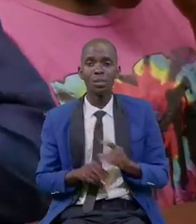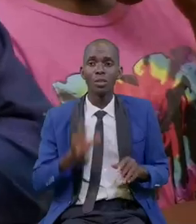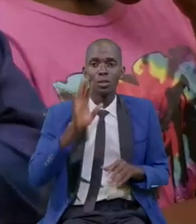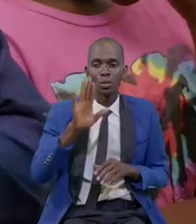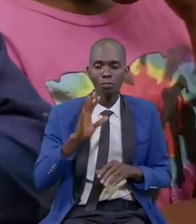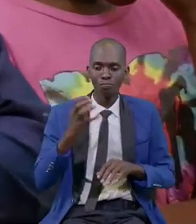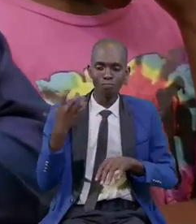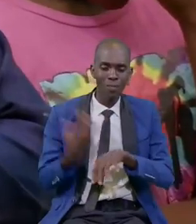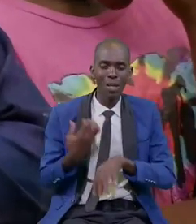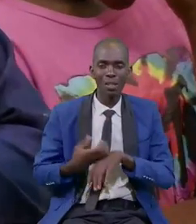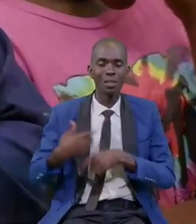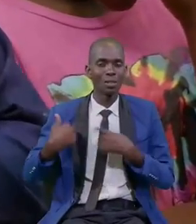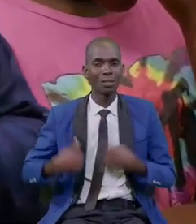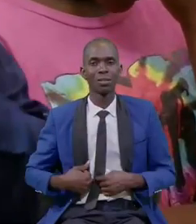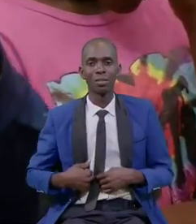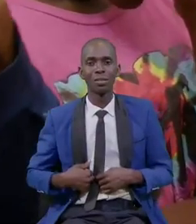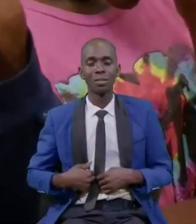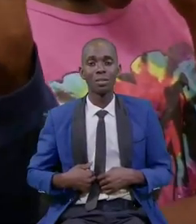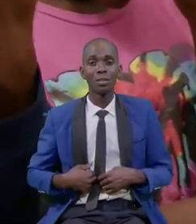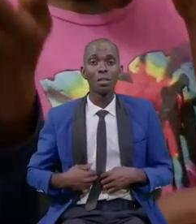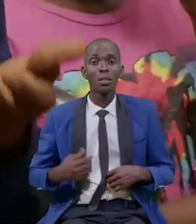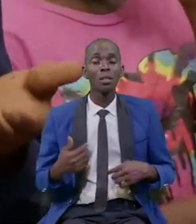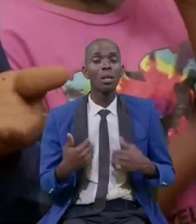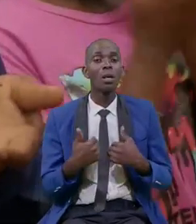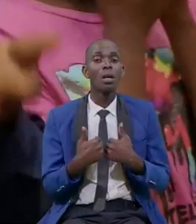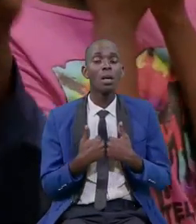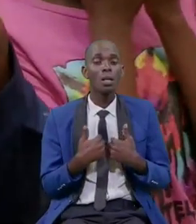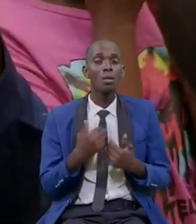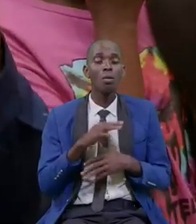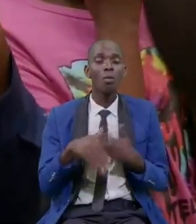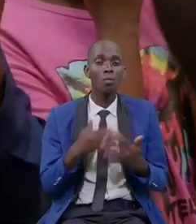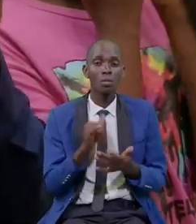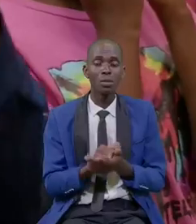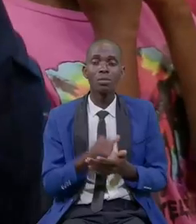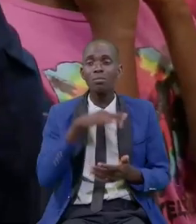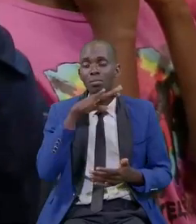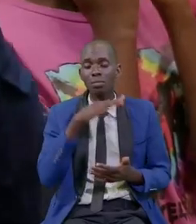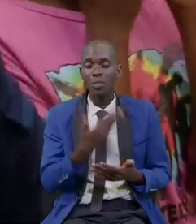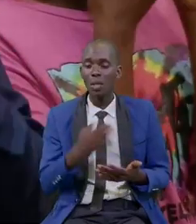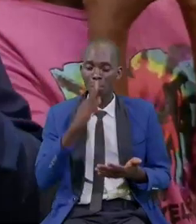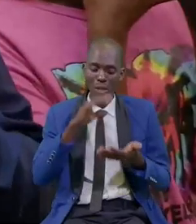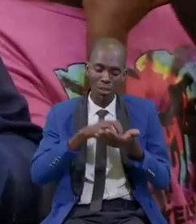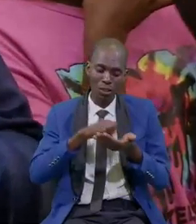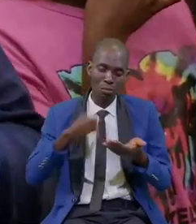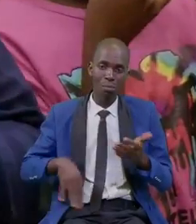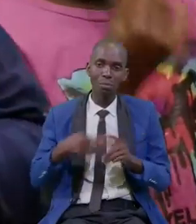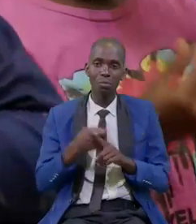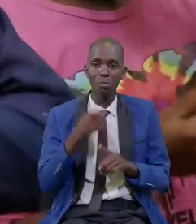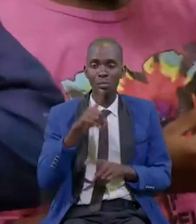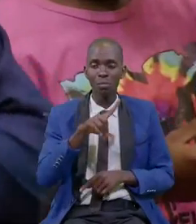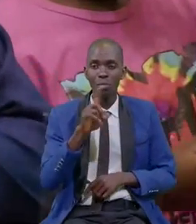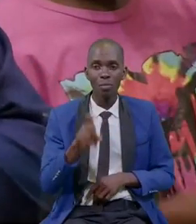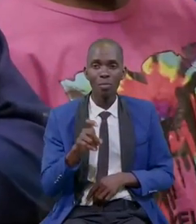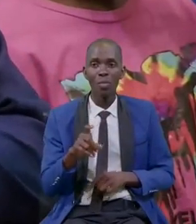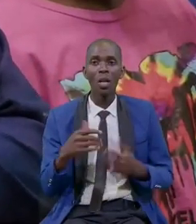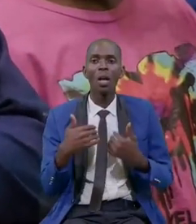de choses qu'on fait, la rébellion, le cœur de Pierre, cela est-il ôté? Le Dieu